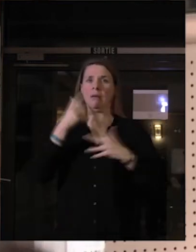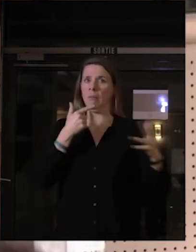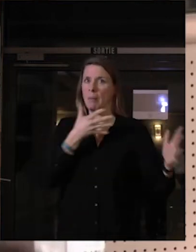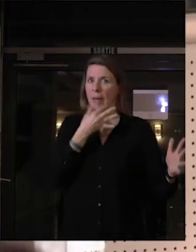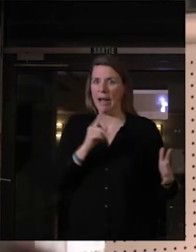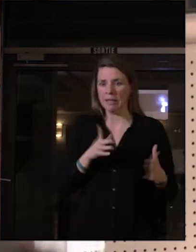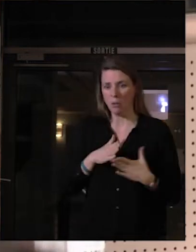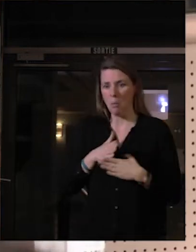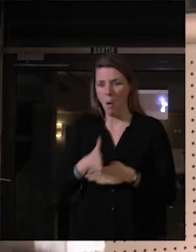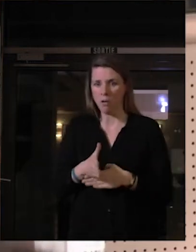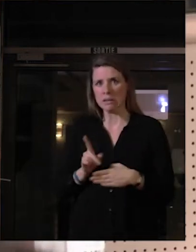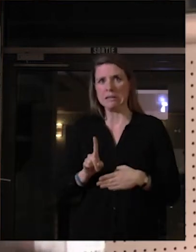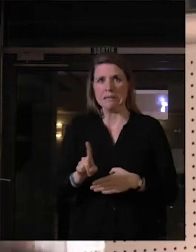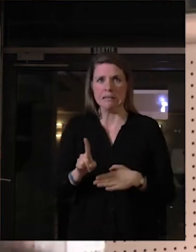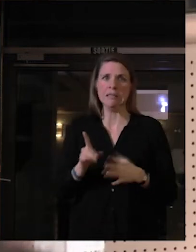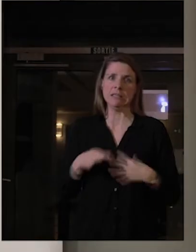dans le gymnase.